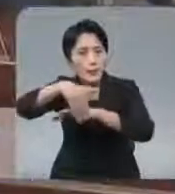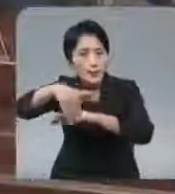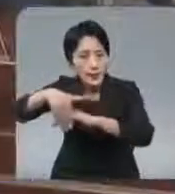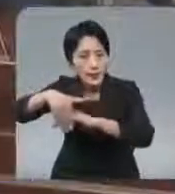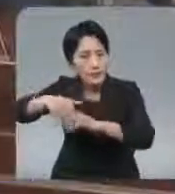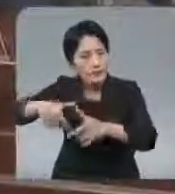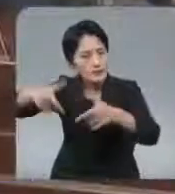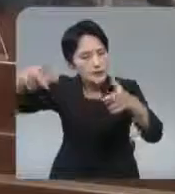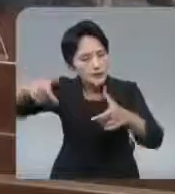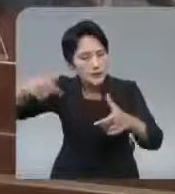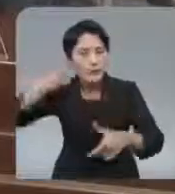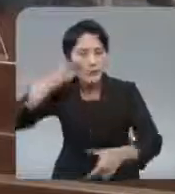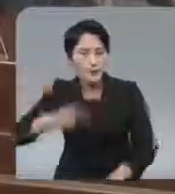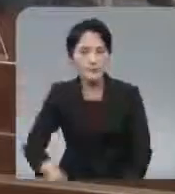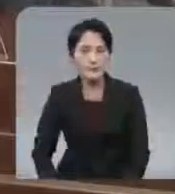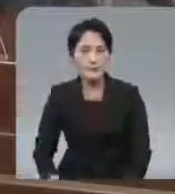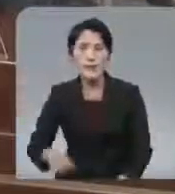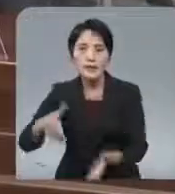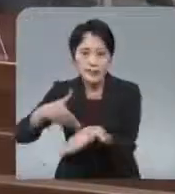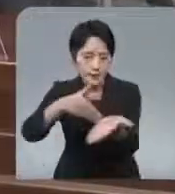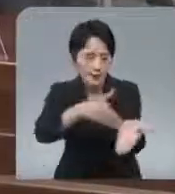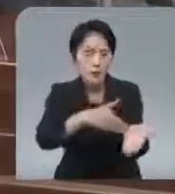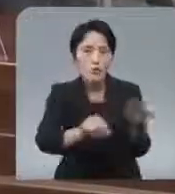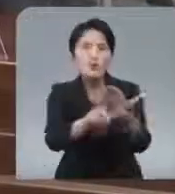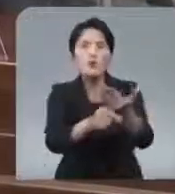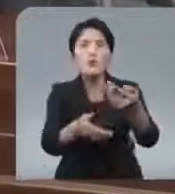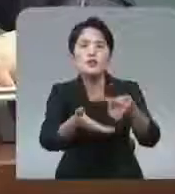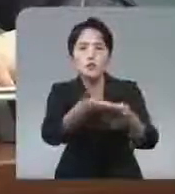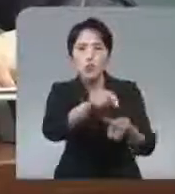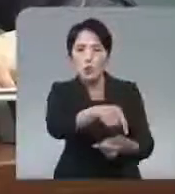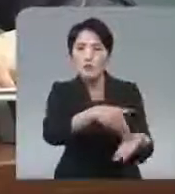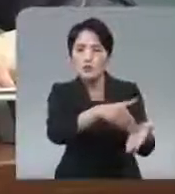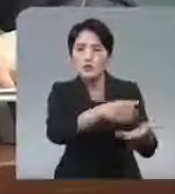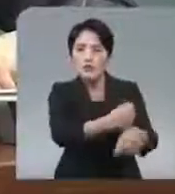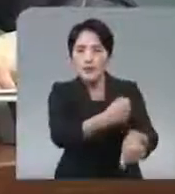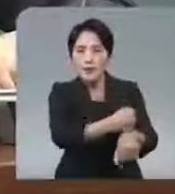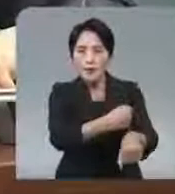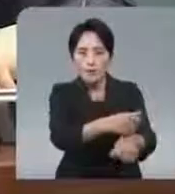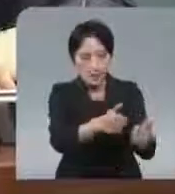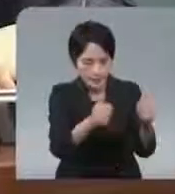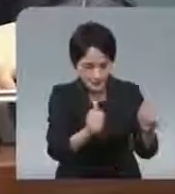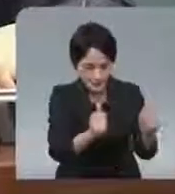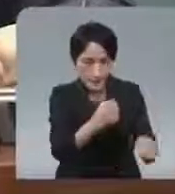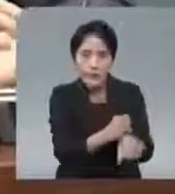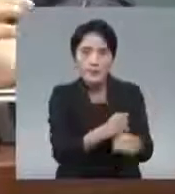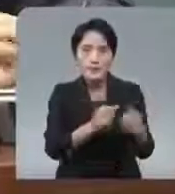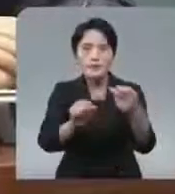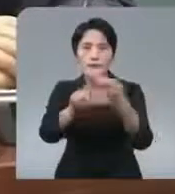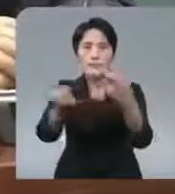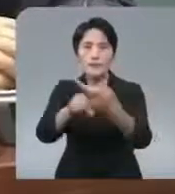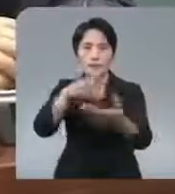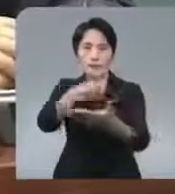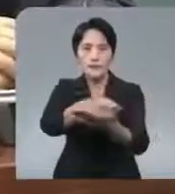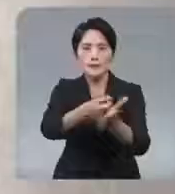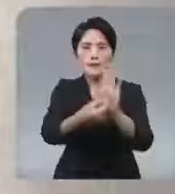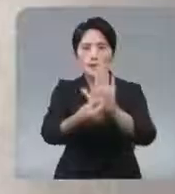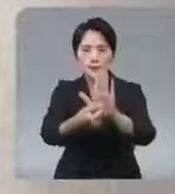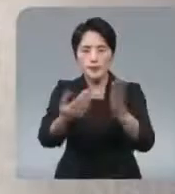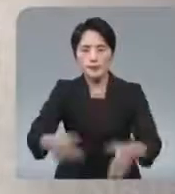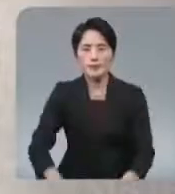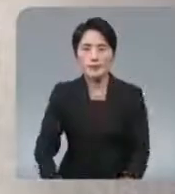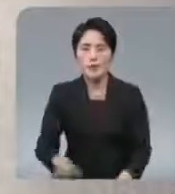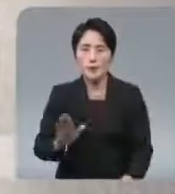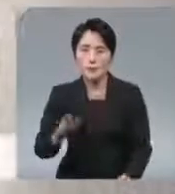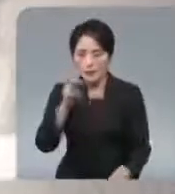более активной финансовой политики в следующем году по его словам приоритетной целью является оказание широкой поддержке